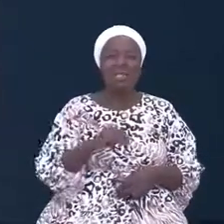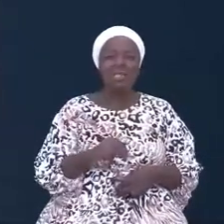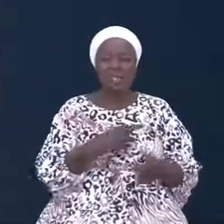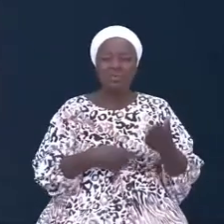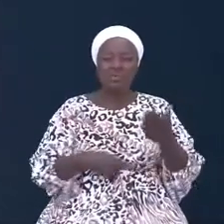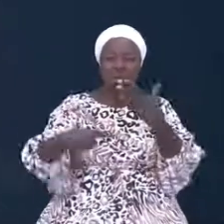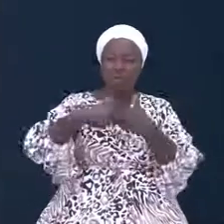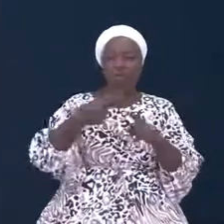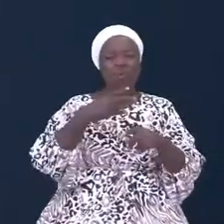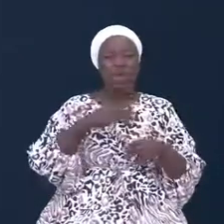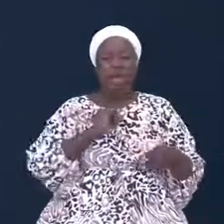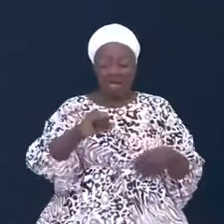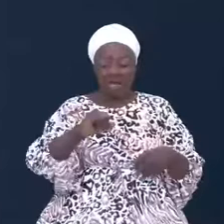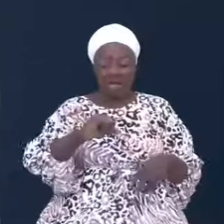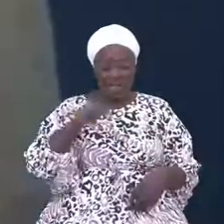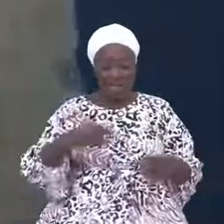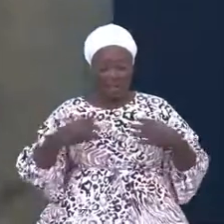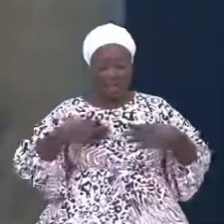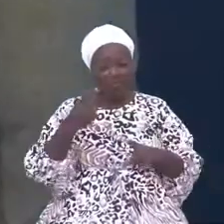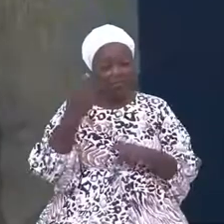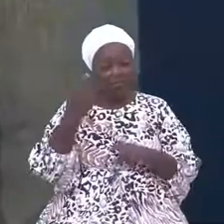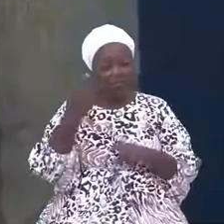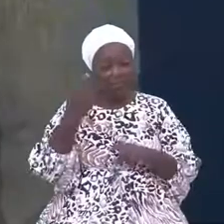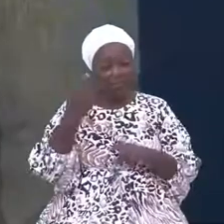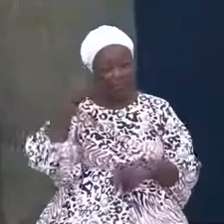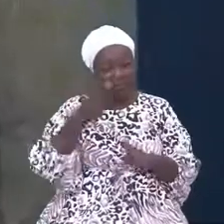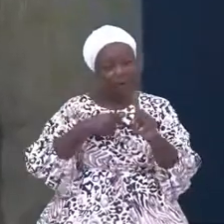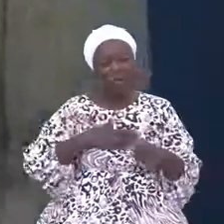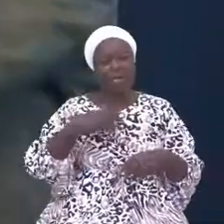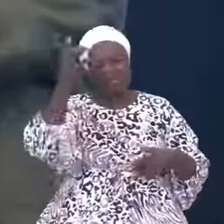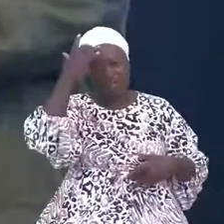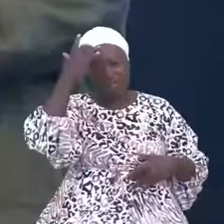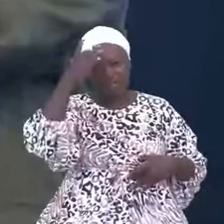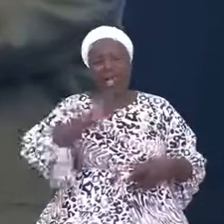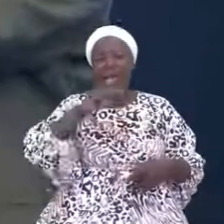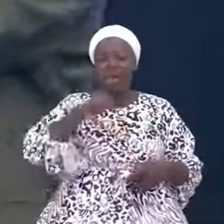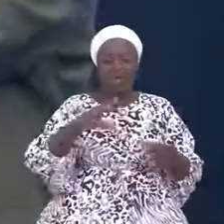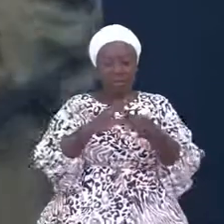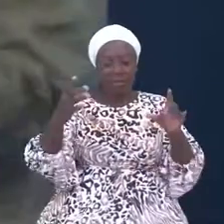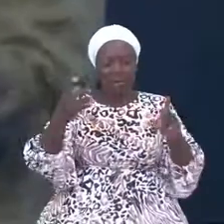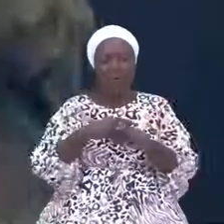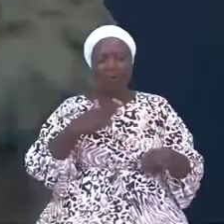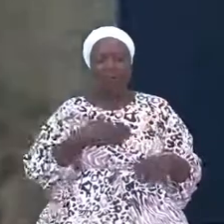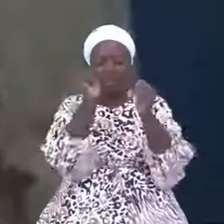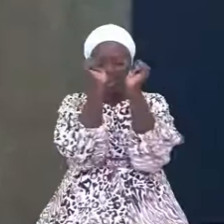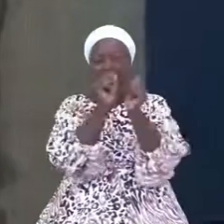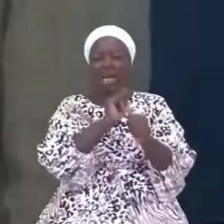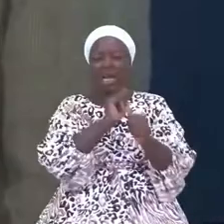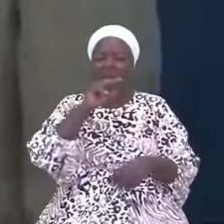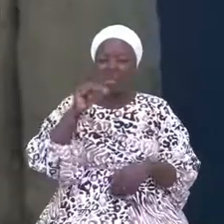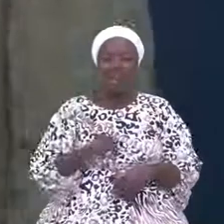dis, j'ai besoin du rétablissement de ma maladie. J'ai besoin de la libération de